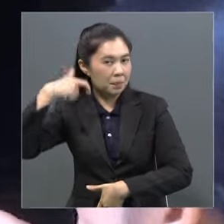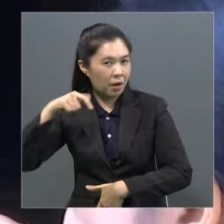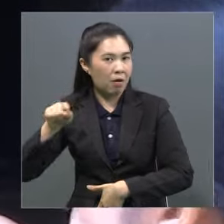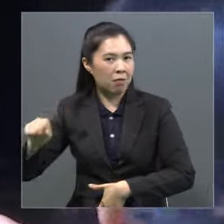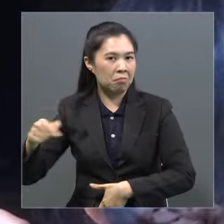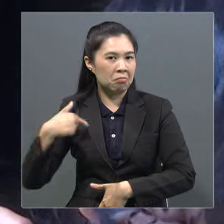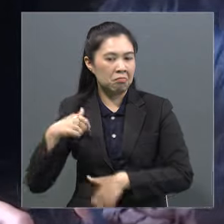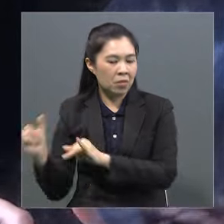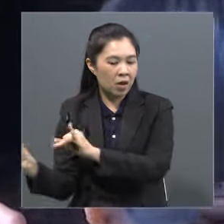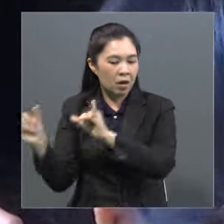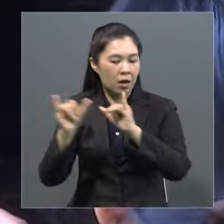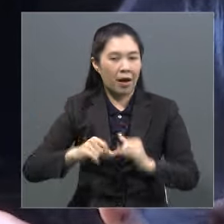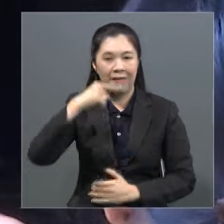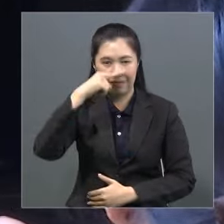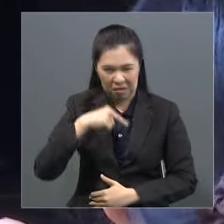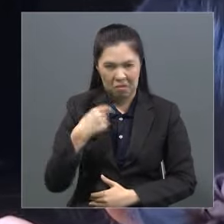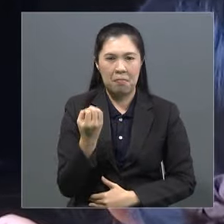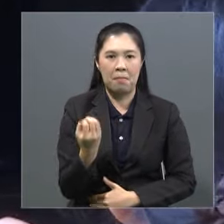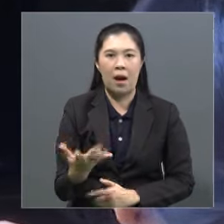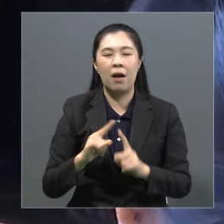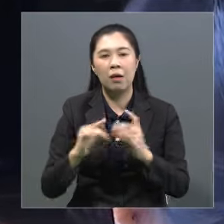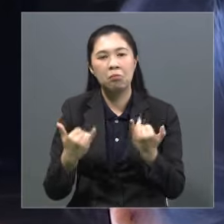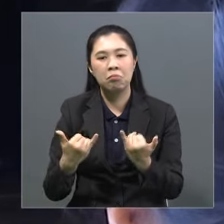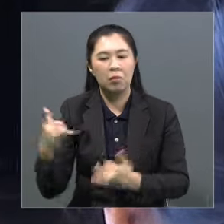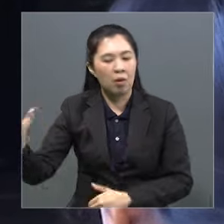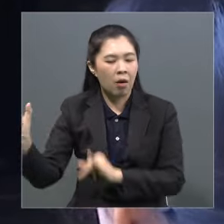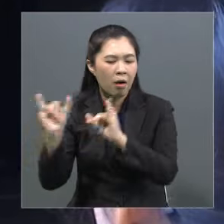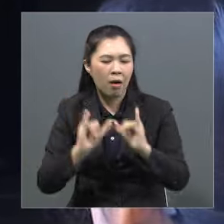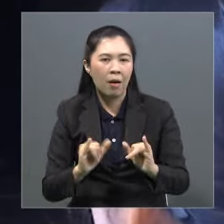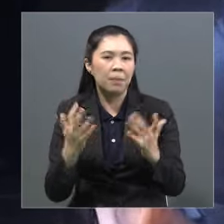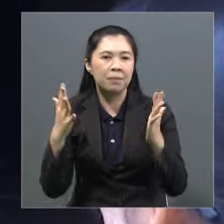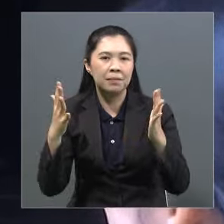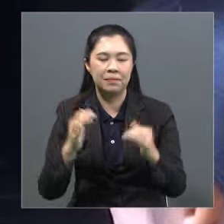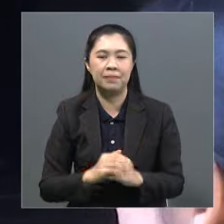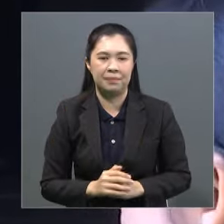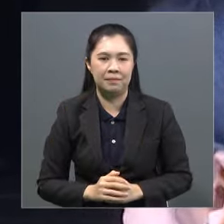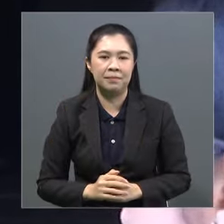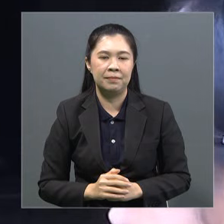ามชายแดนมาเยอะนะครับแต่สุดท้ายเนี่ยก็ปรากฏว่าไม่มีเพราะว่า